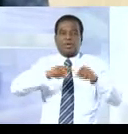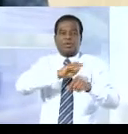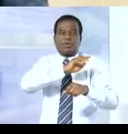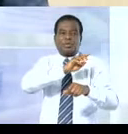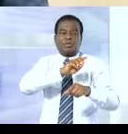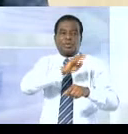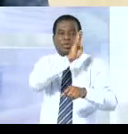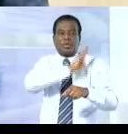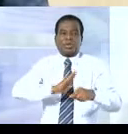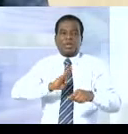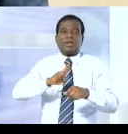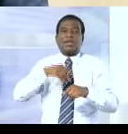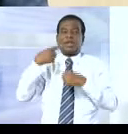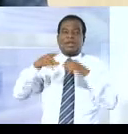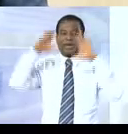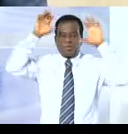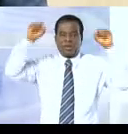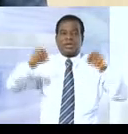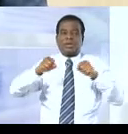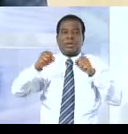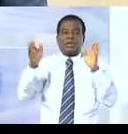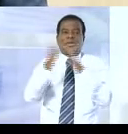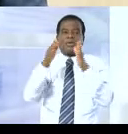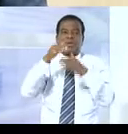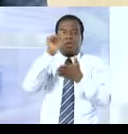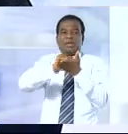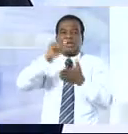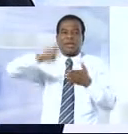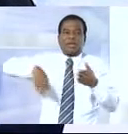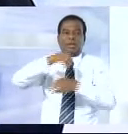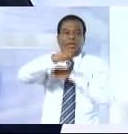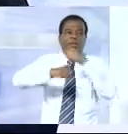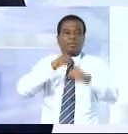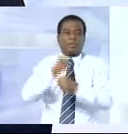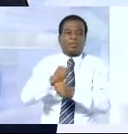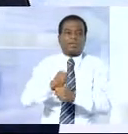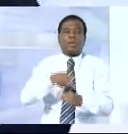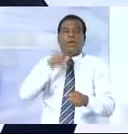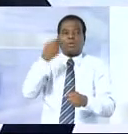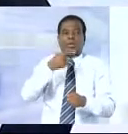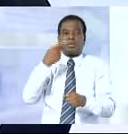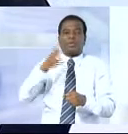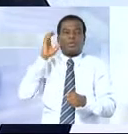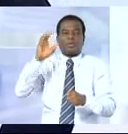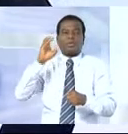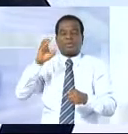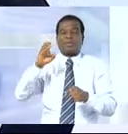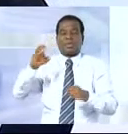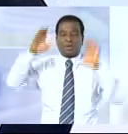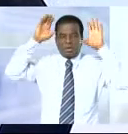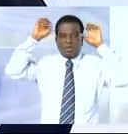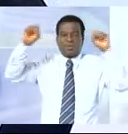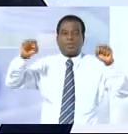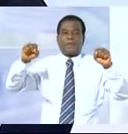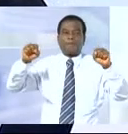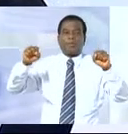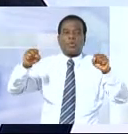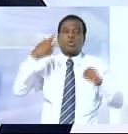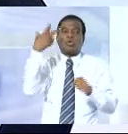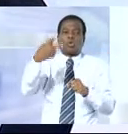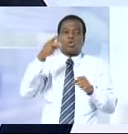qui a présidé le Conseil ces dernières années. Et parlons de la conférence des chefs d'État proprement dite.